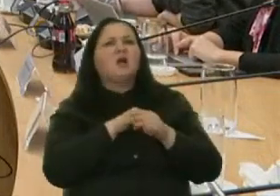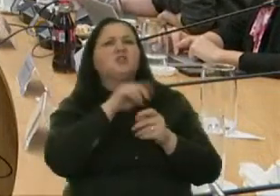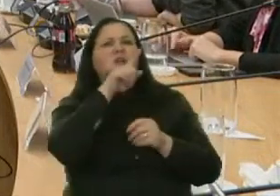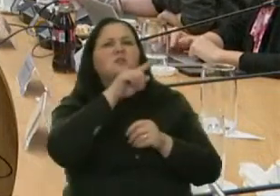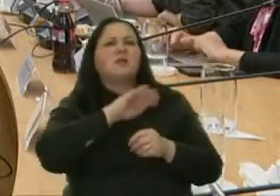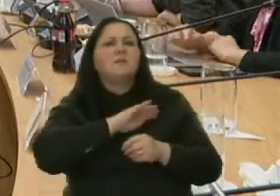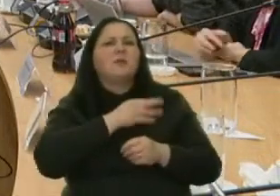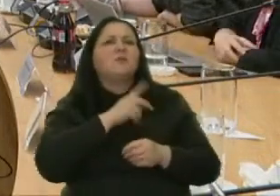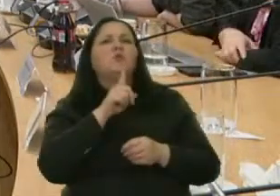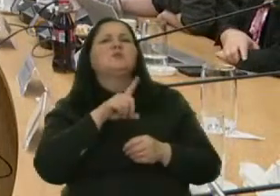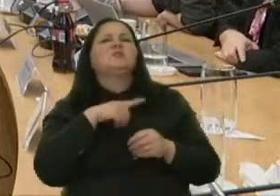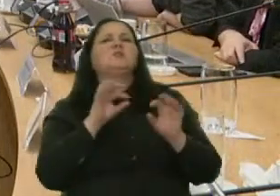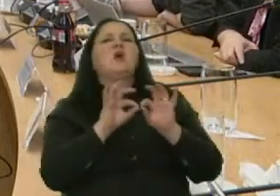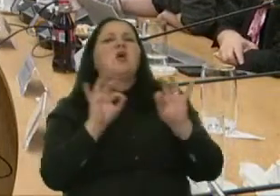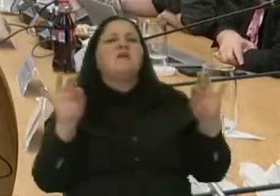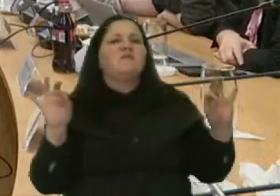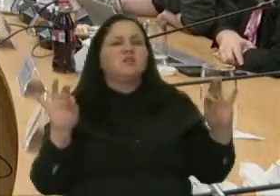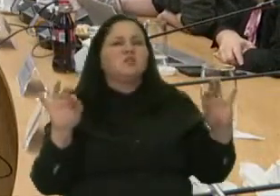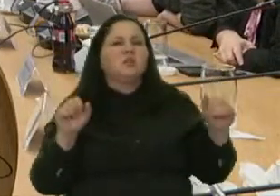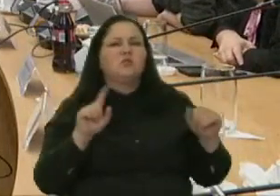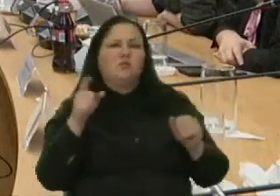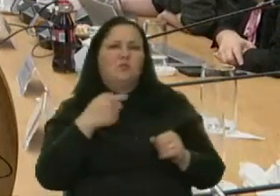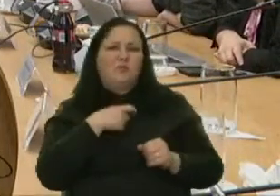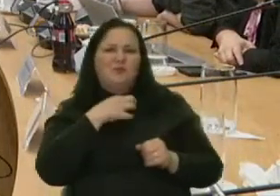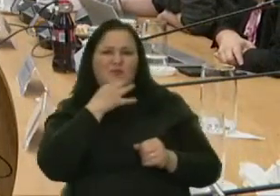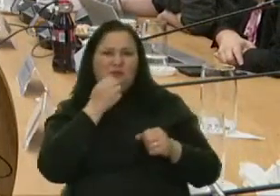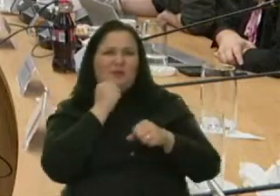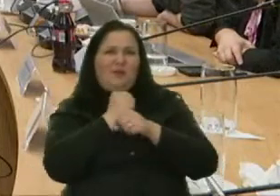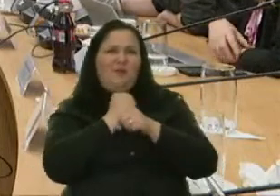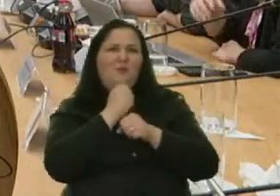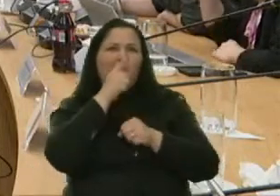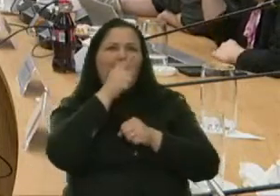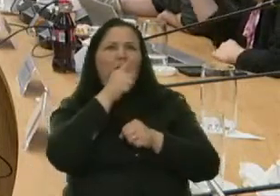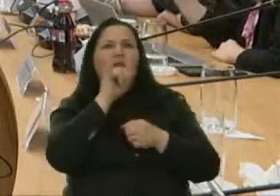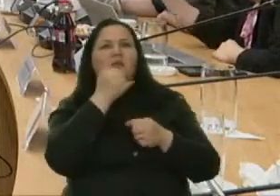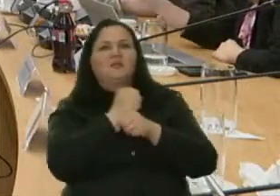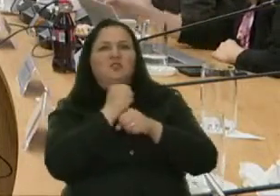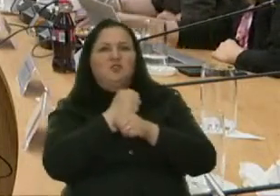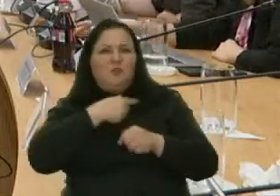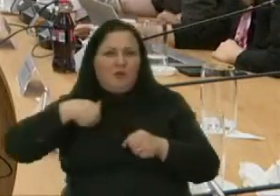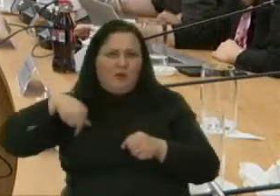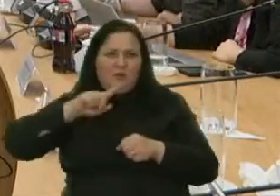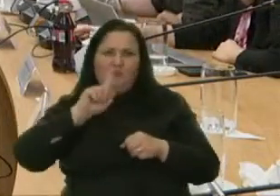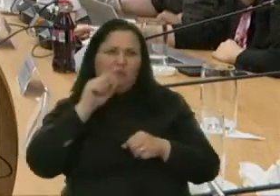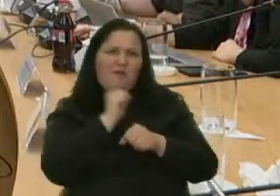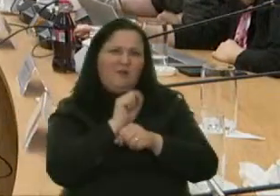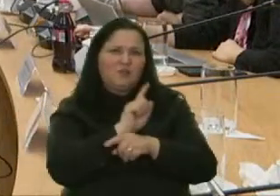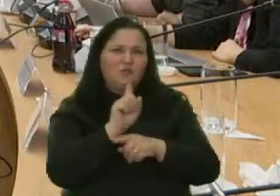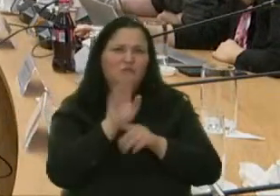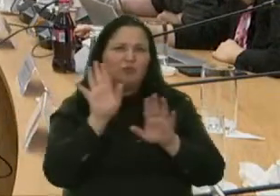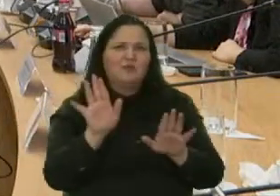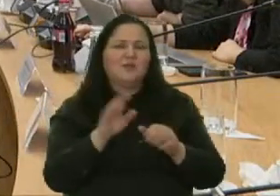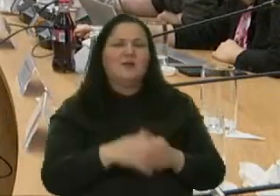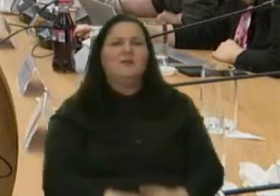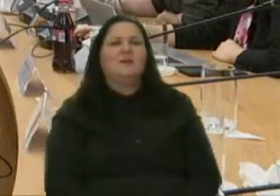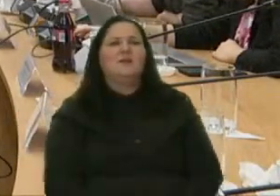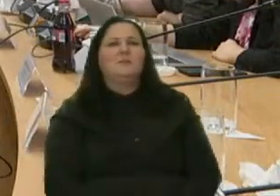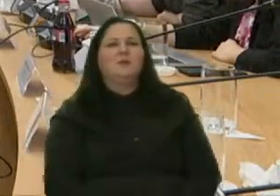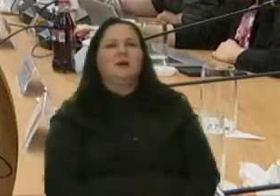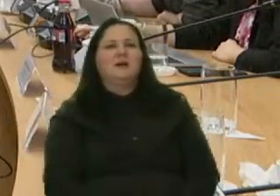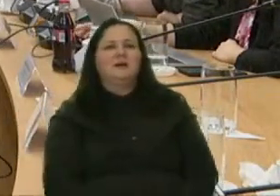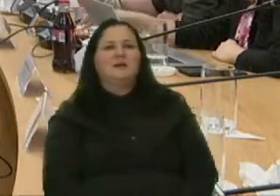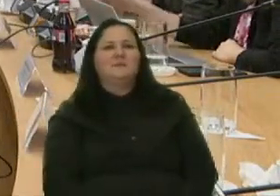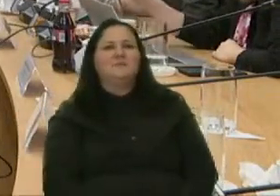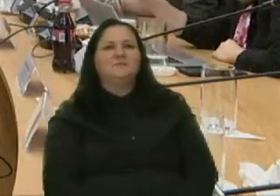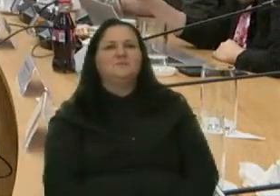de departe nu puteți să vă asumați munca lor nu mai faceți chestia asta